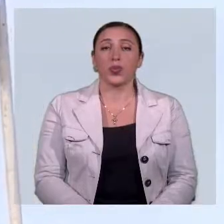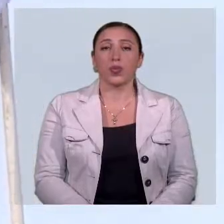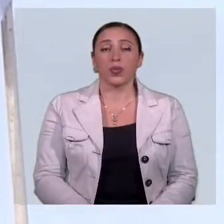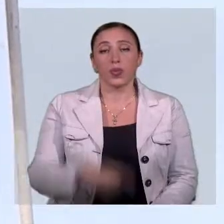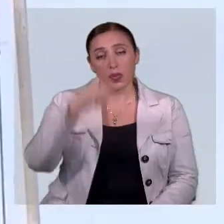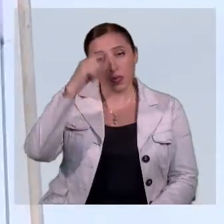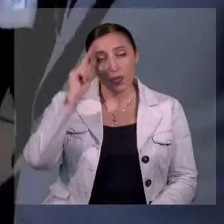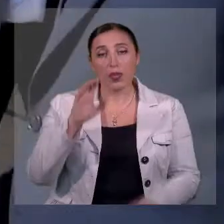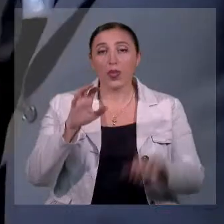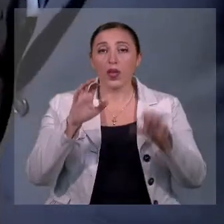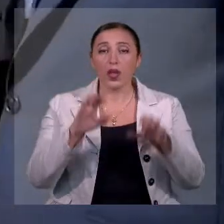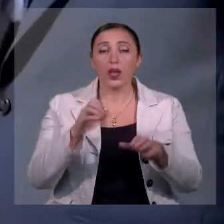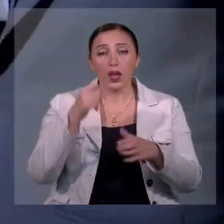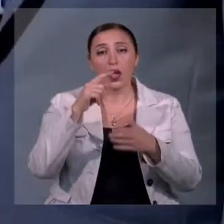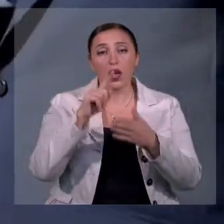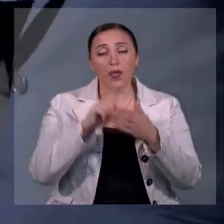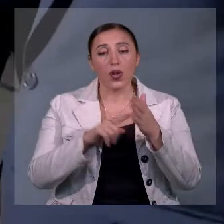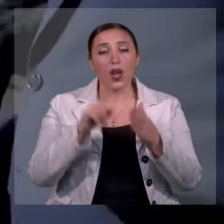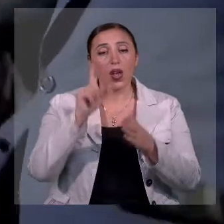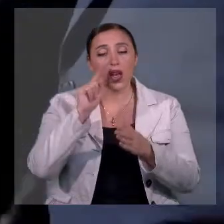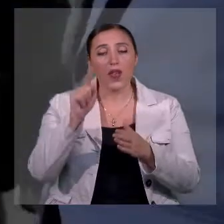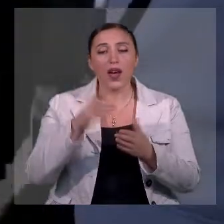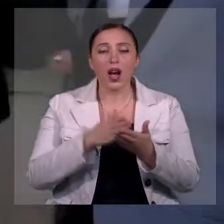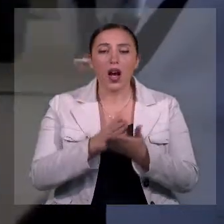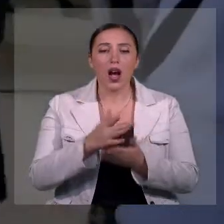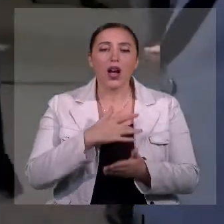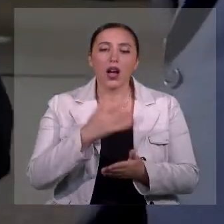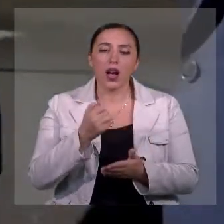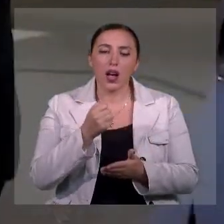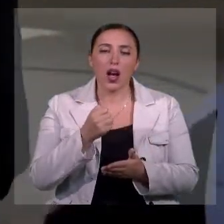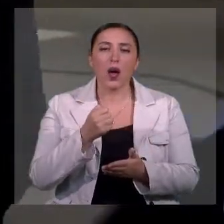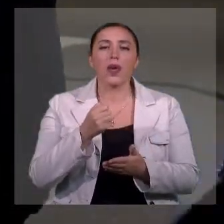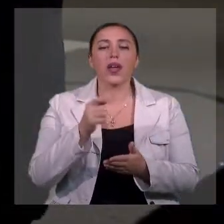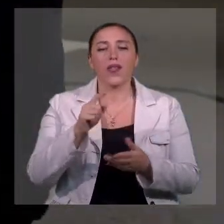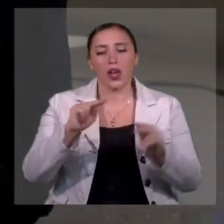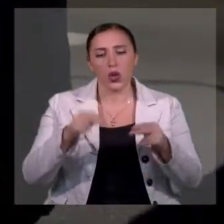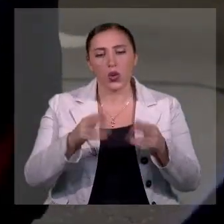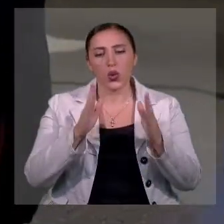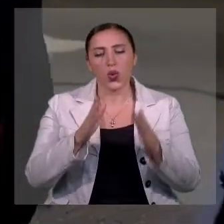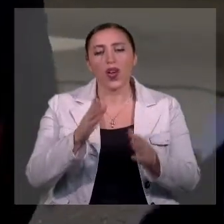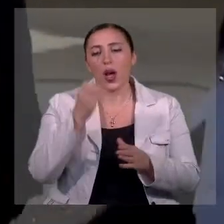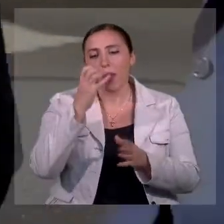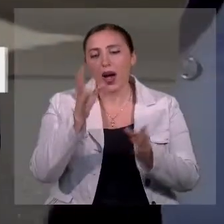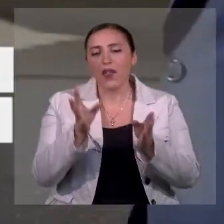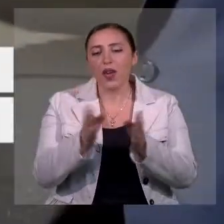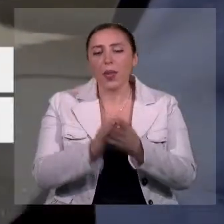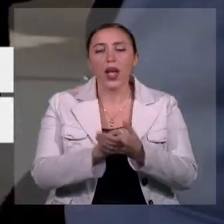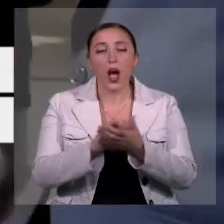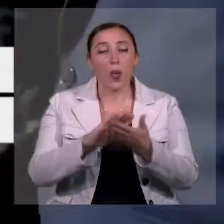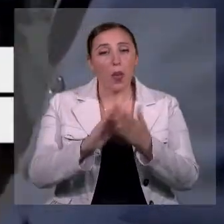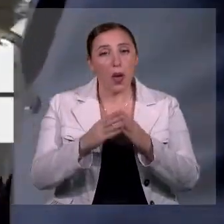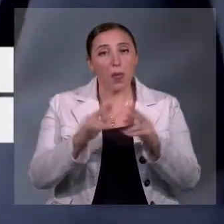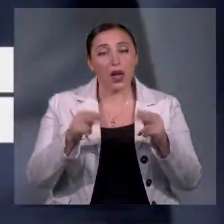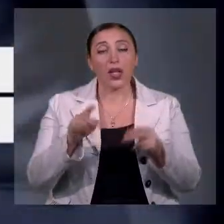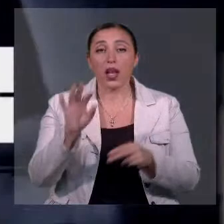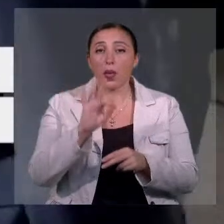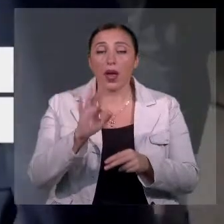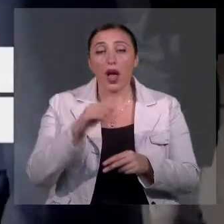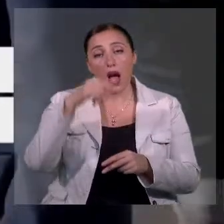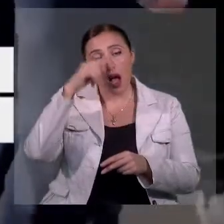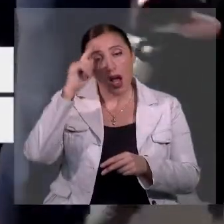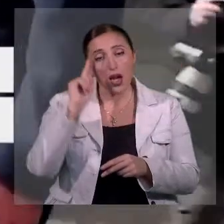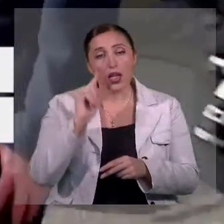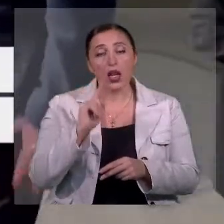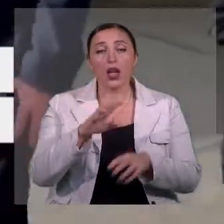Իլհամ Ալիևը հույս ունի, որ Երևանը քաղաքական կամ կդրսևորի և կստորագրի Բաքվի հետ խաղաղության պայմանագիրը։ Այս մասին